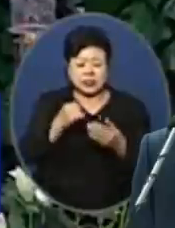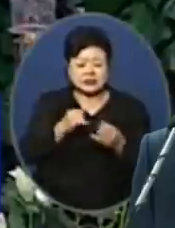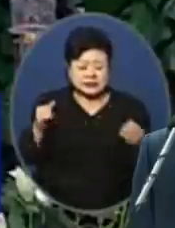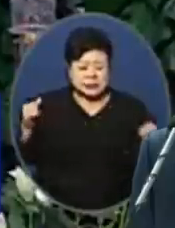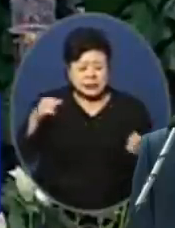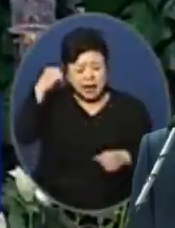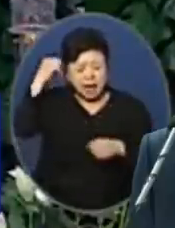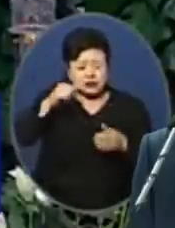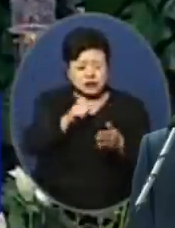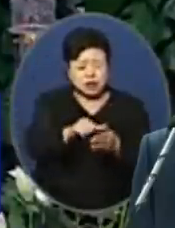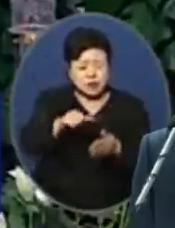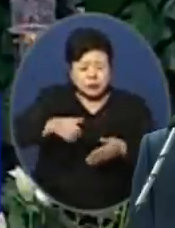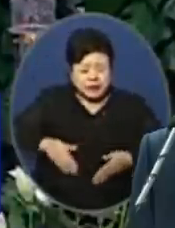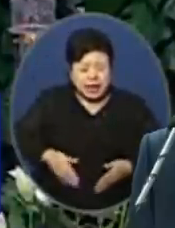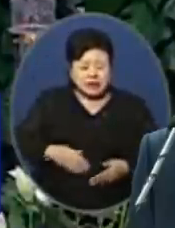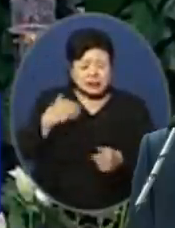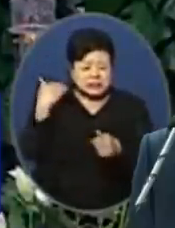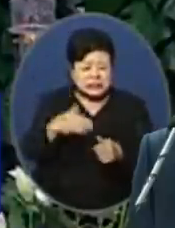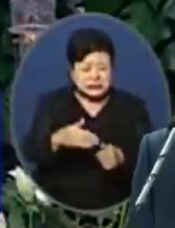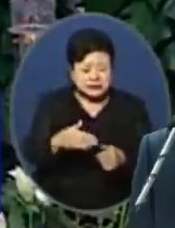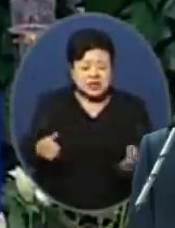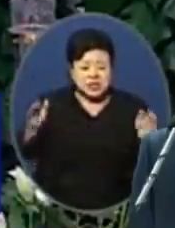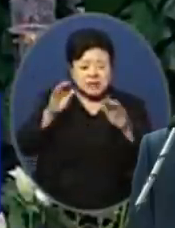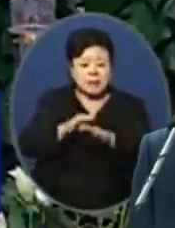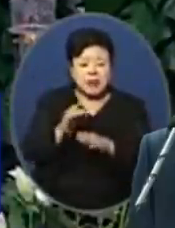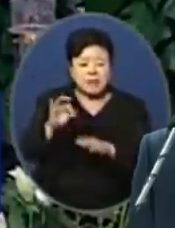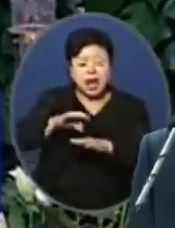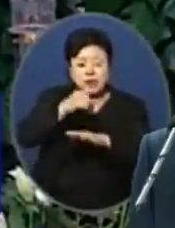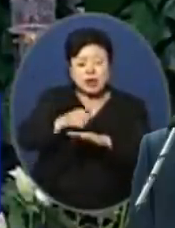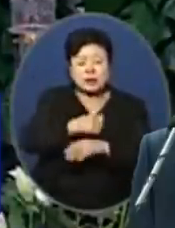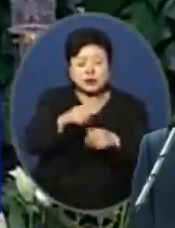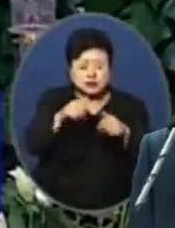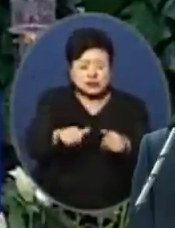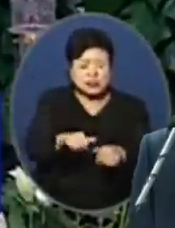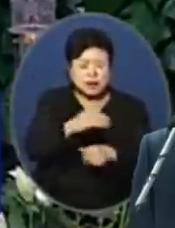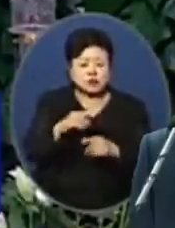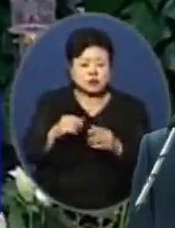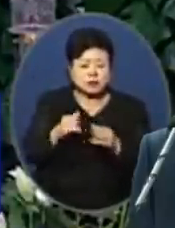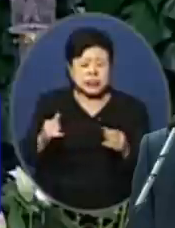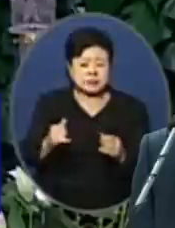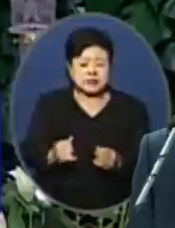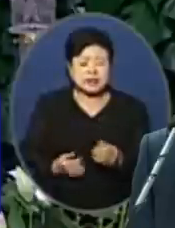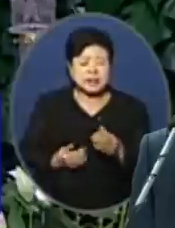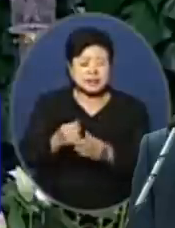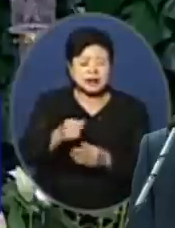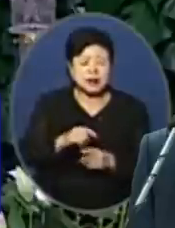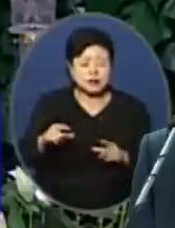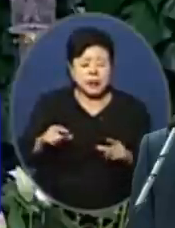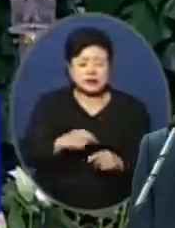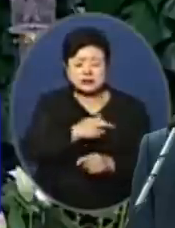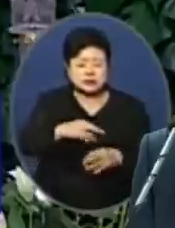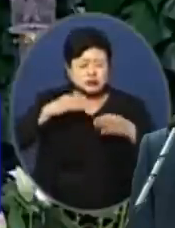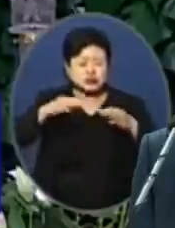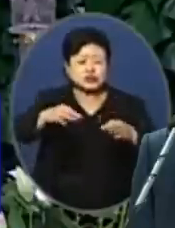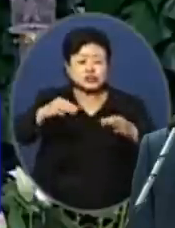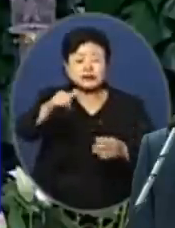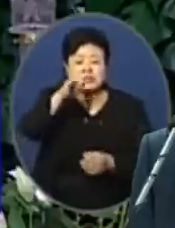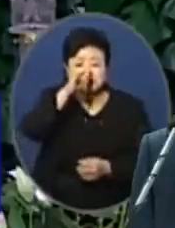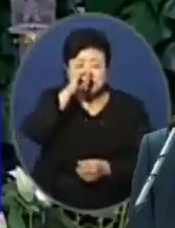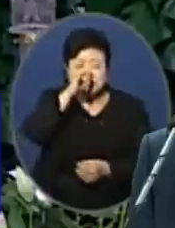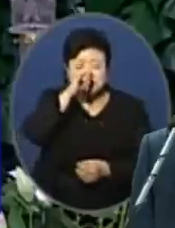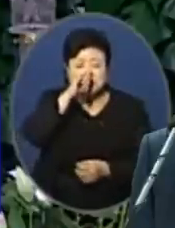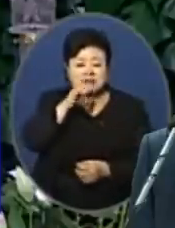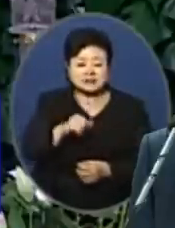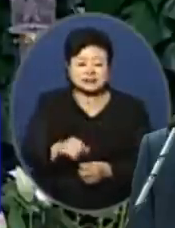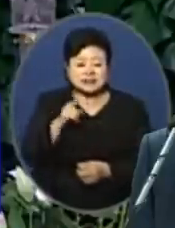가축의 체험난 것을 다 치심해 그 밤에 바로와 그 모든 신하와 모든 애굽 사람이 일어나고 애굽 큰 부르짖음이